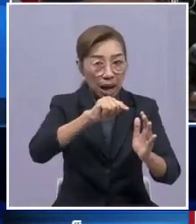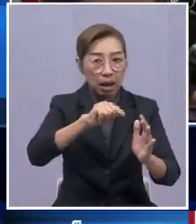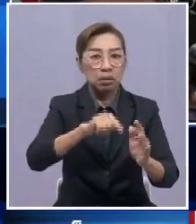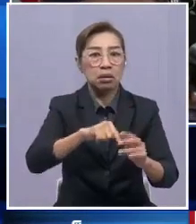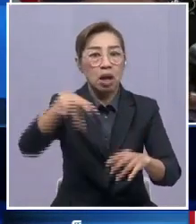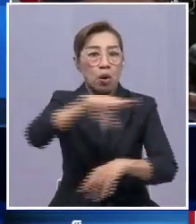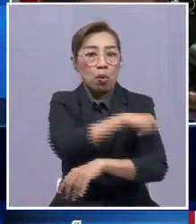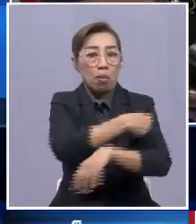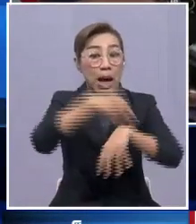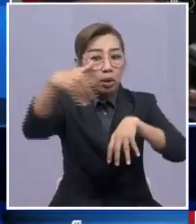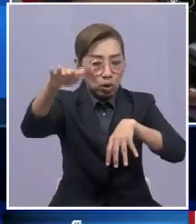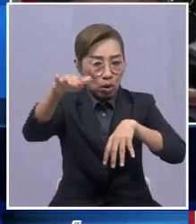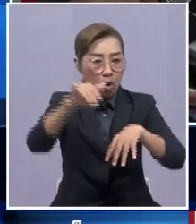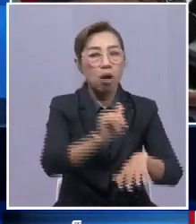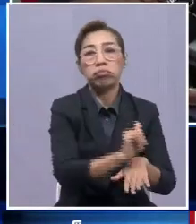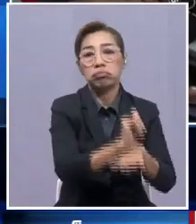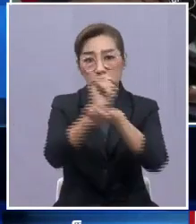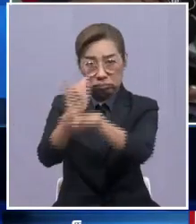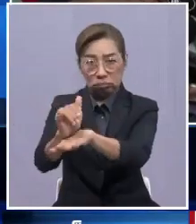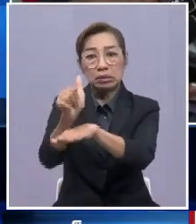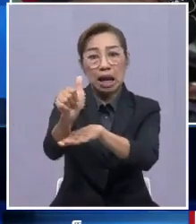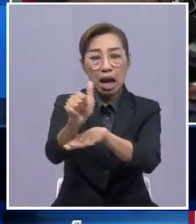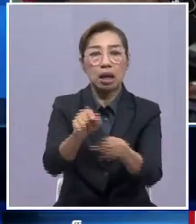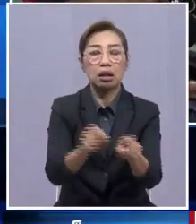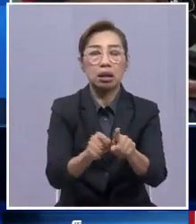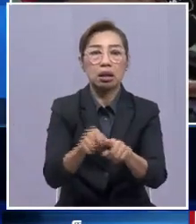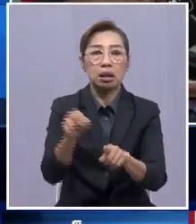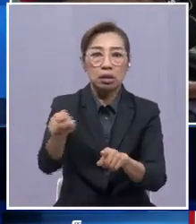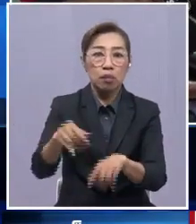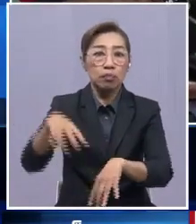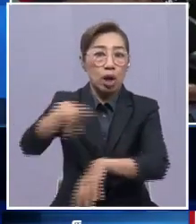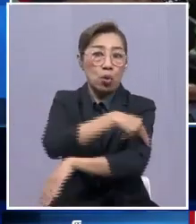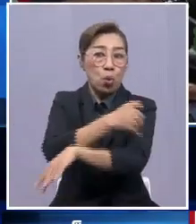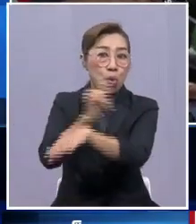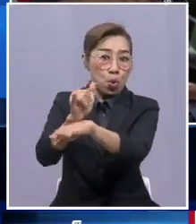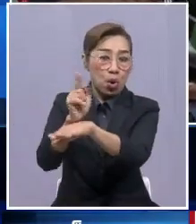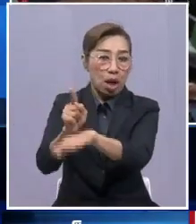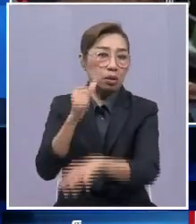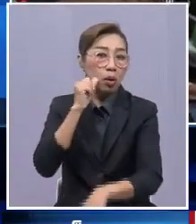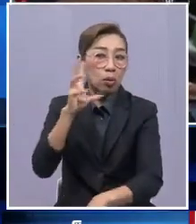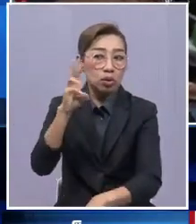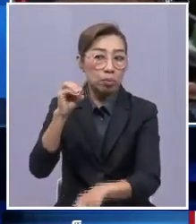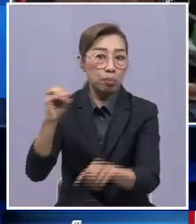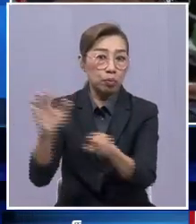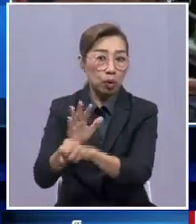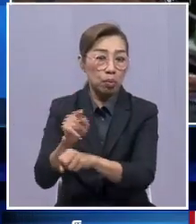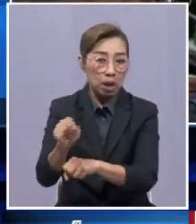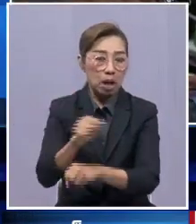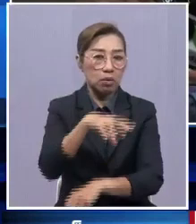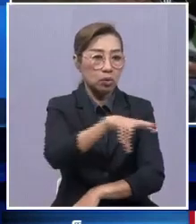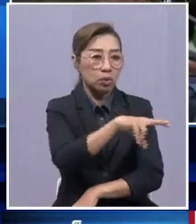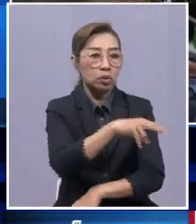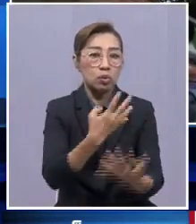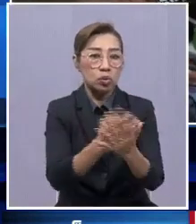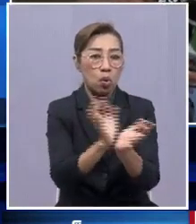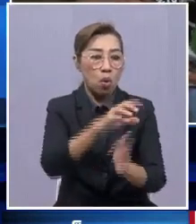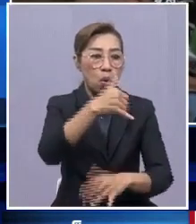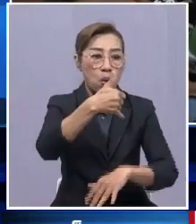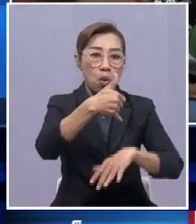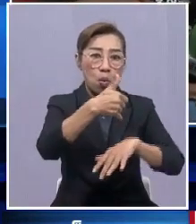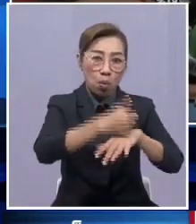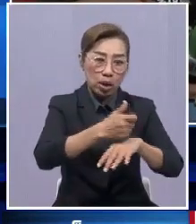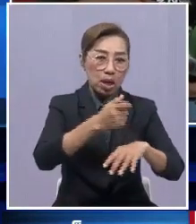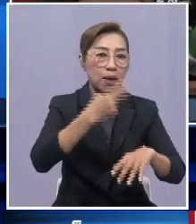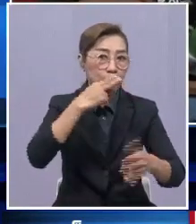ไว้ชัดเจนทั้งขั้นตอนว่าถ้าเกิดรักษาตัวเกิน 60วันต้องมีหนังสือขอความเห็นชอบจากอธิบดีพร้อมความเห็นของแพทย์รายงานให้